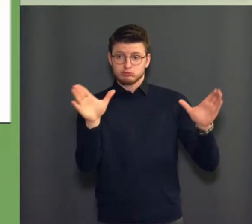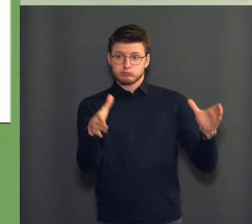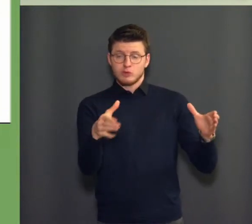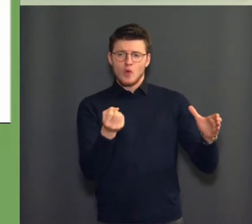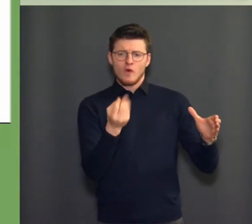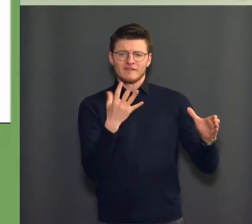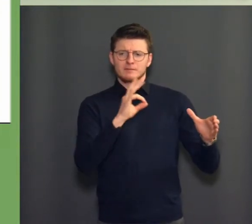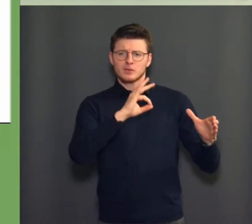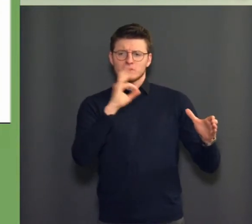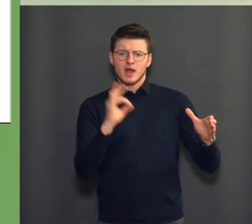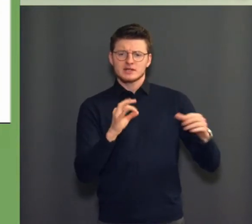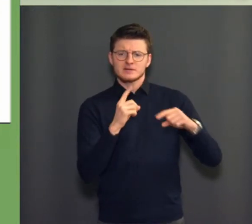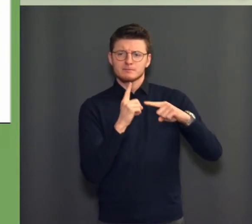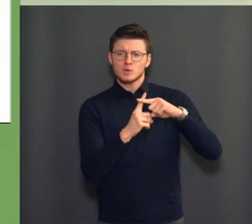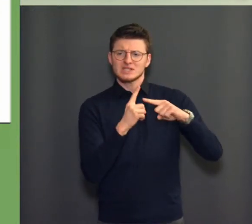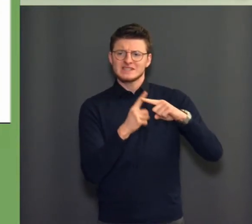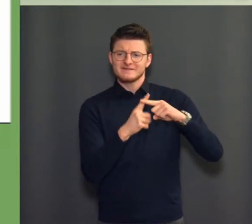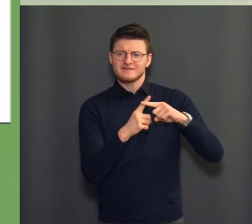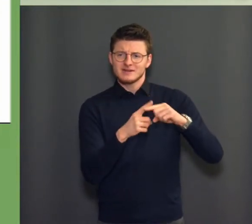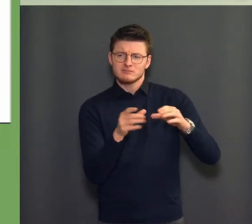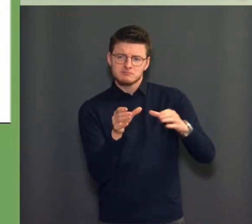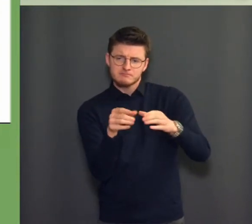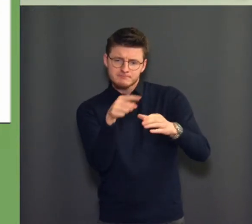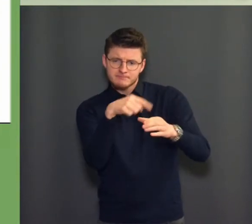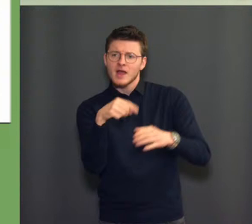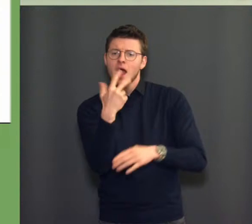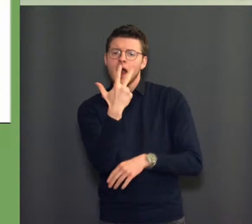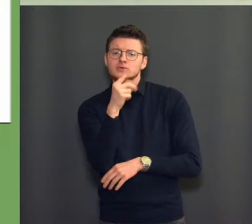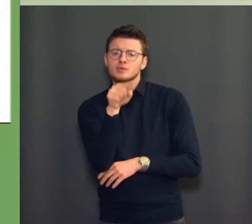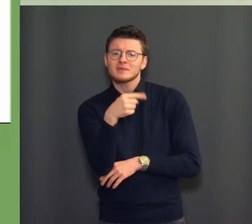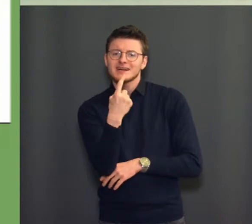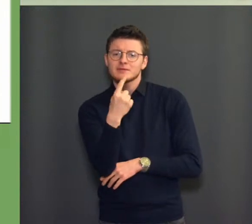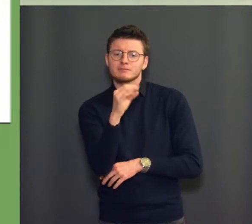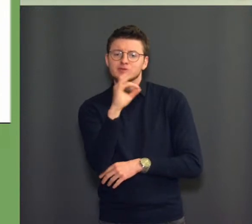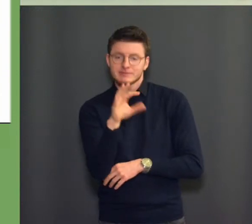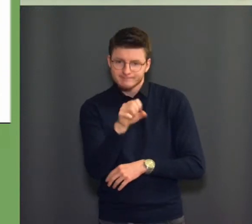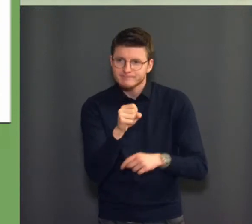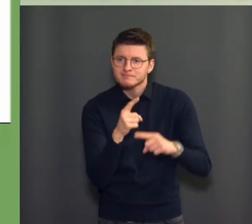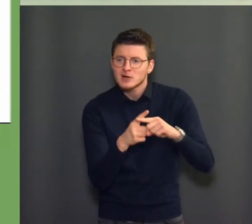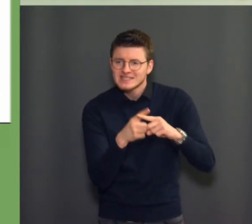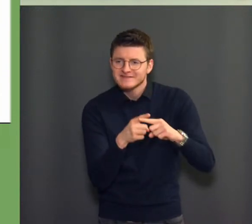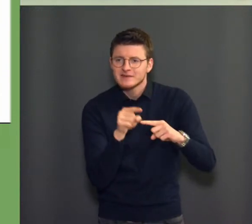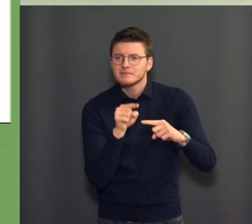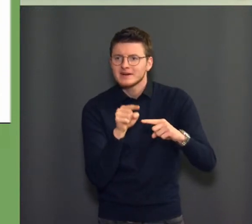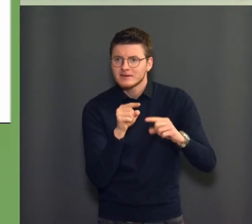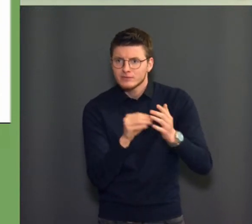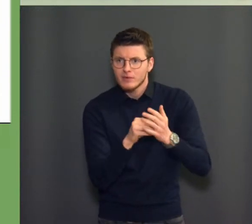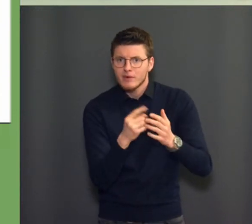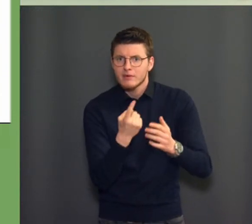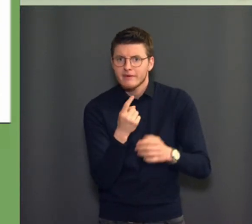wat aanduidt dat er nog steeds veel virus circuleert.